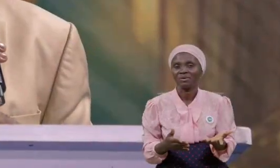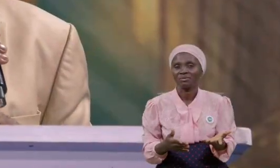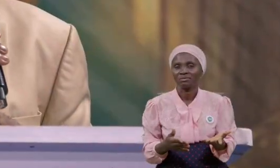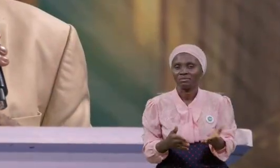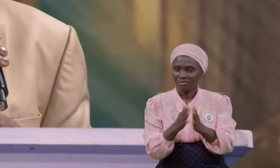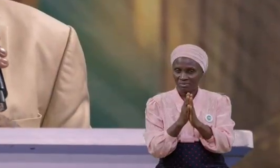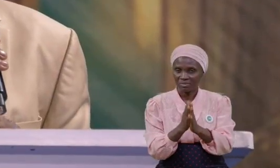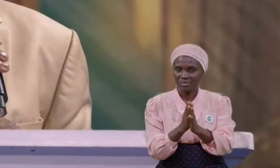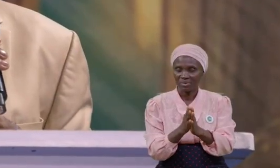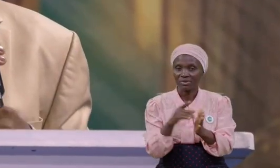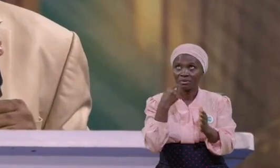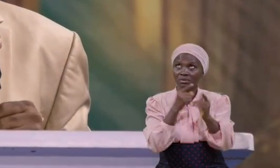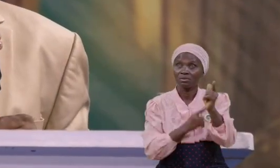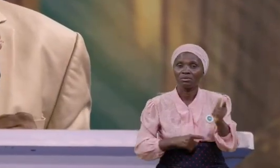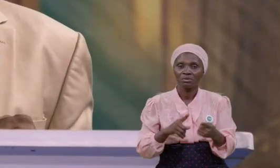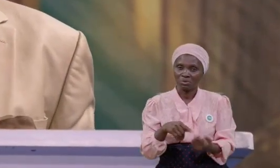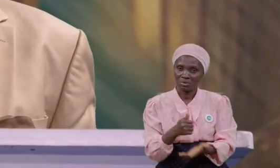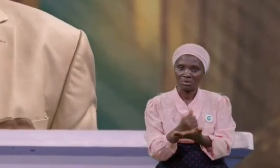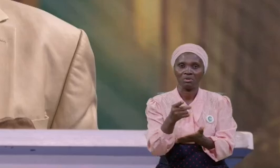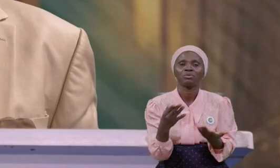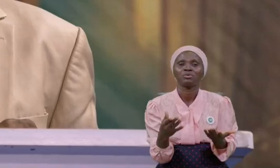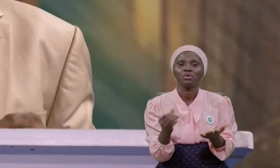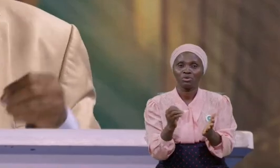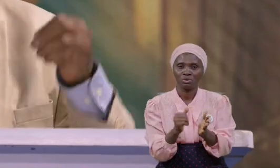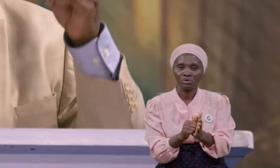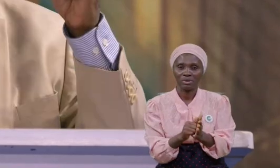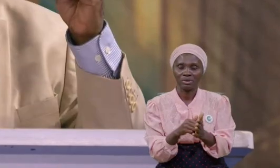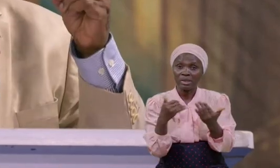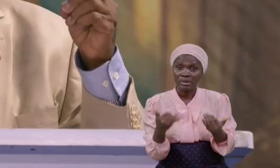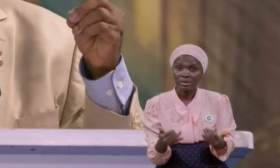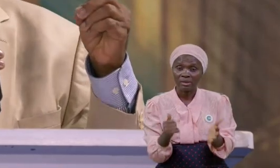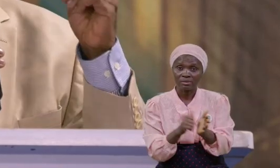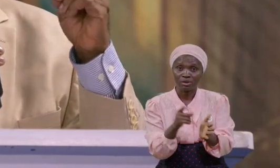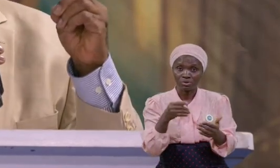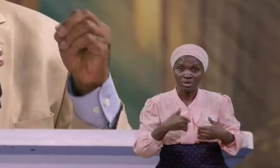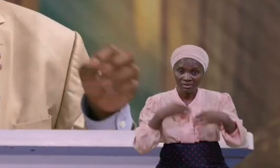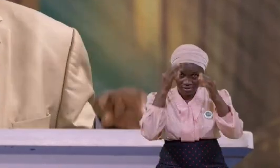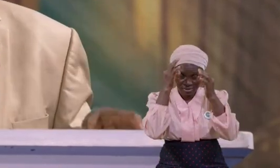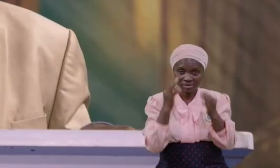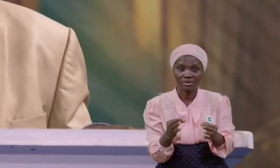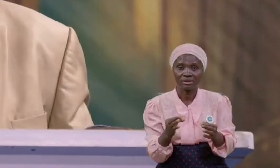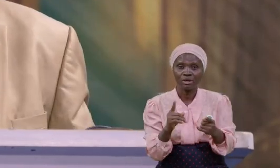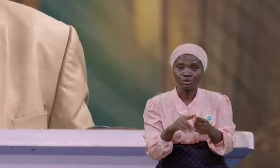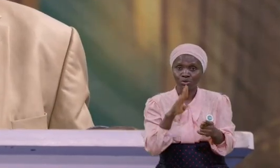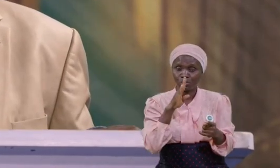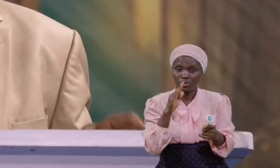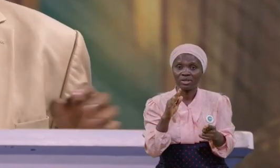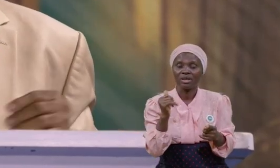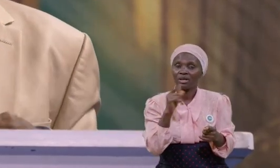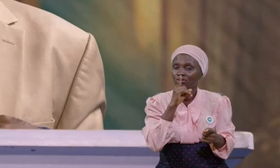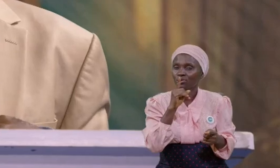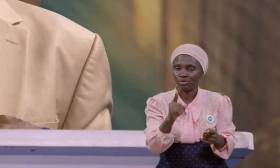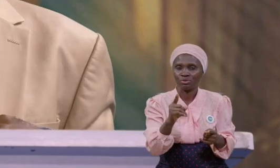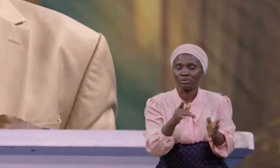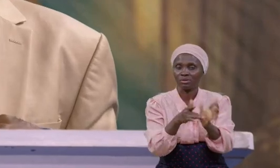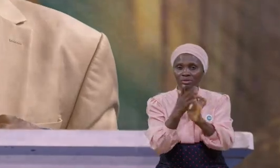occupons-nous donc de cela. Maintenant que vous avez décidé d'être de véritables chrétiens,